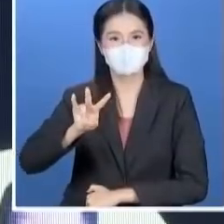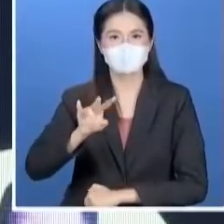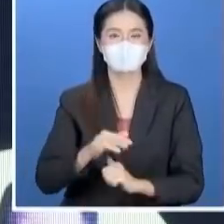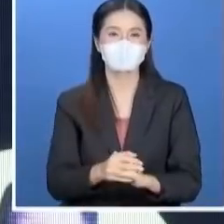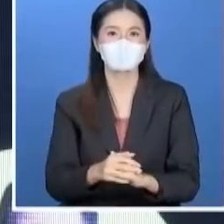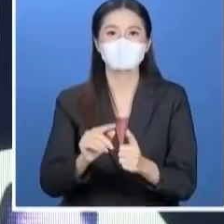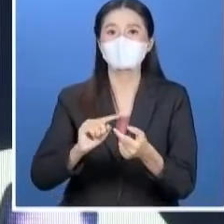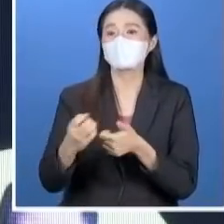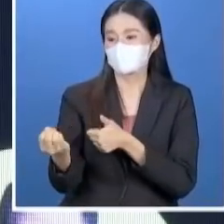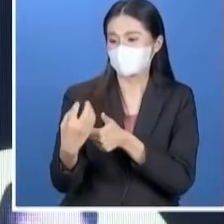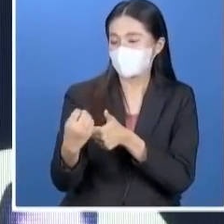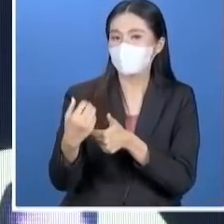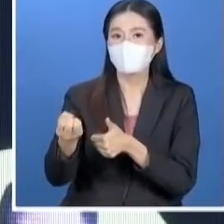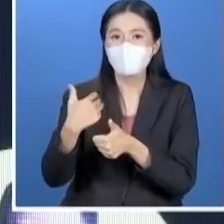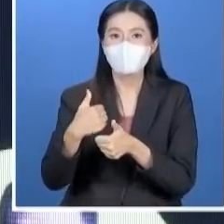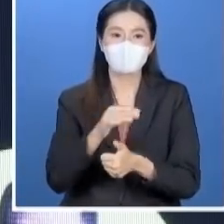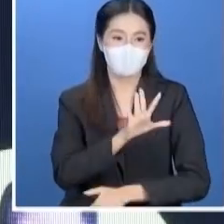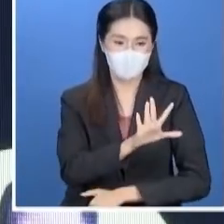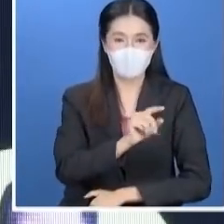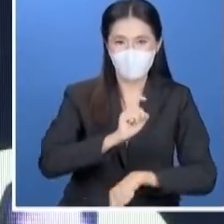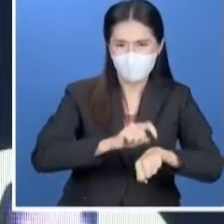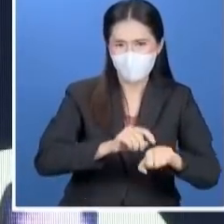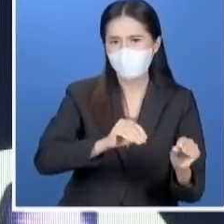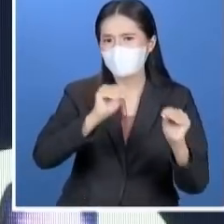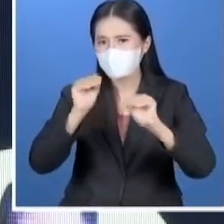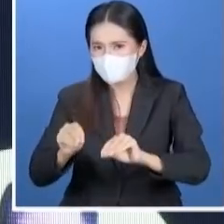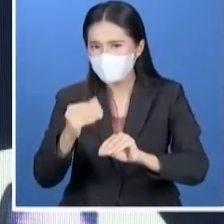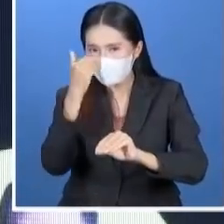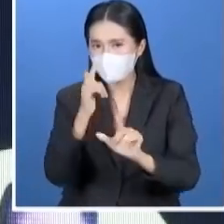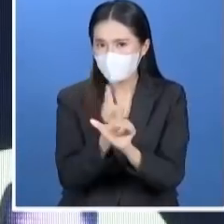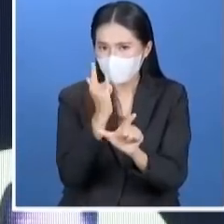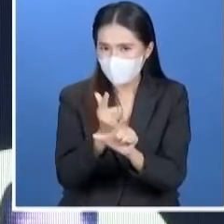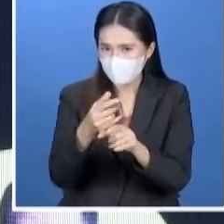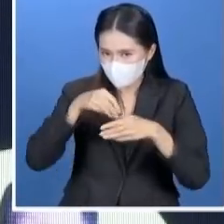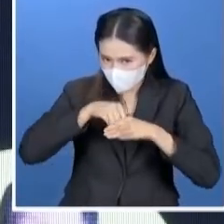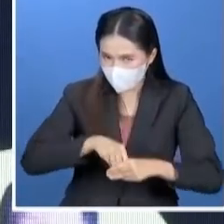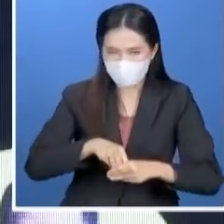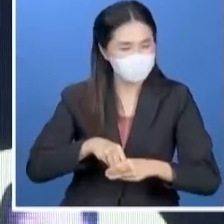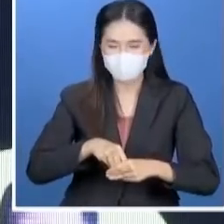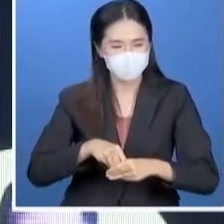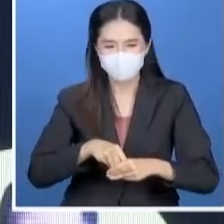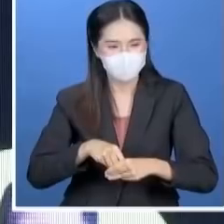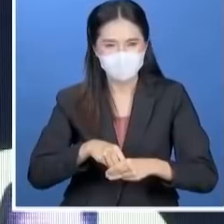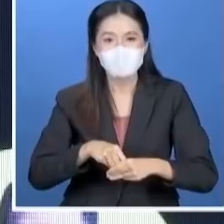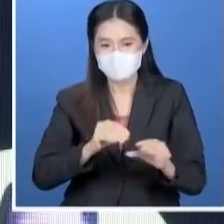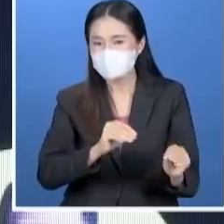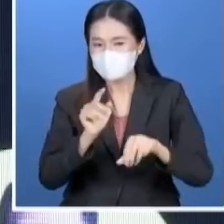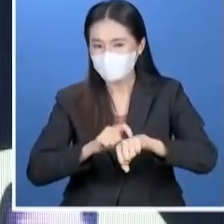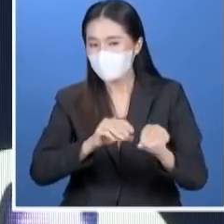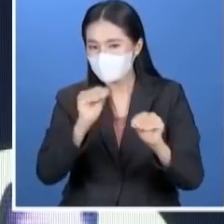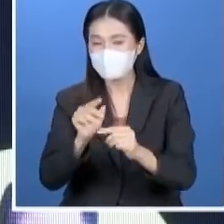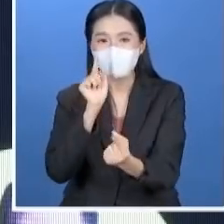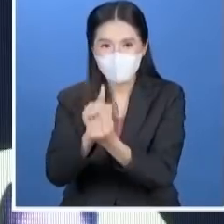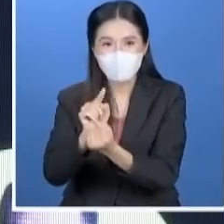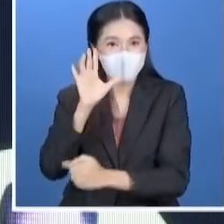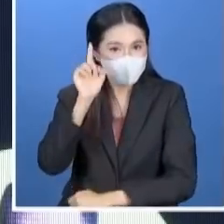ผู้แนะนำคนเดิมได้บอกให้ทั้ง5เลื่อนนัดตำรวจไปก่อนเพราะมีแอลกอฮอล์ในเลือดจะไม่เป็นผลดีและให้ทั้ง5มาพบตนเอง